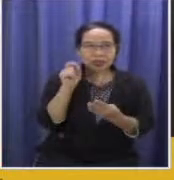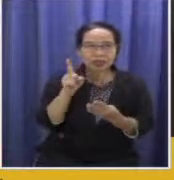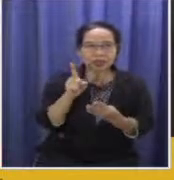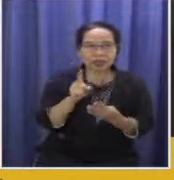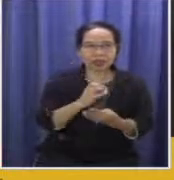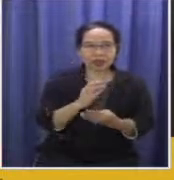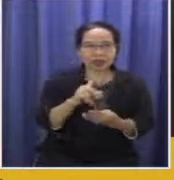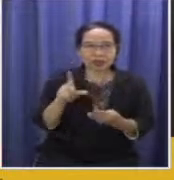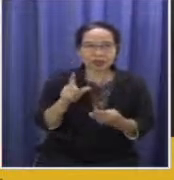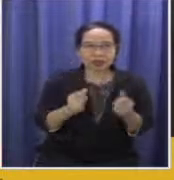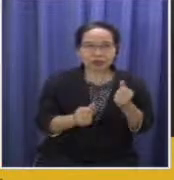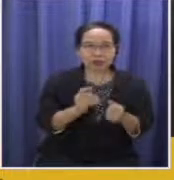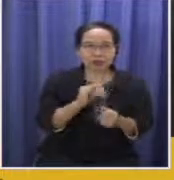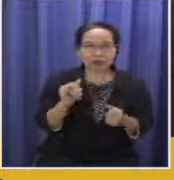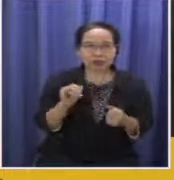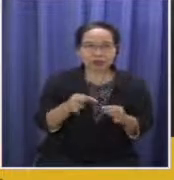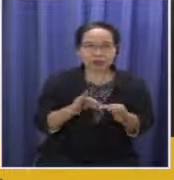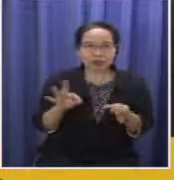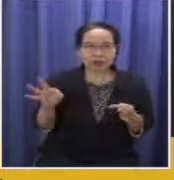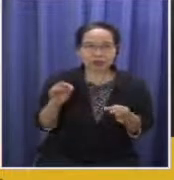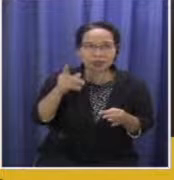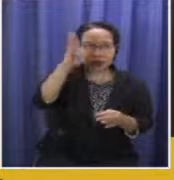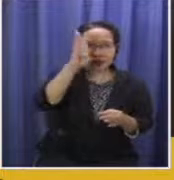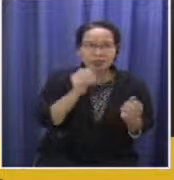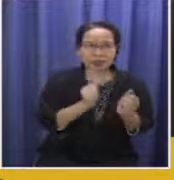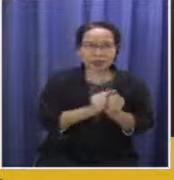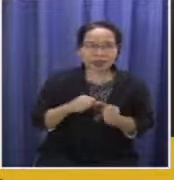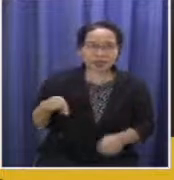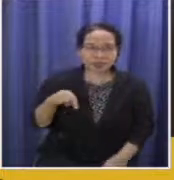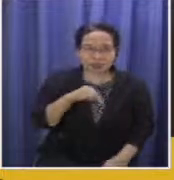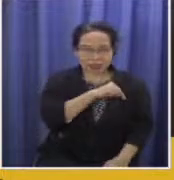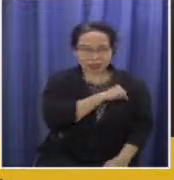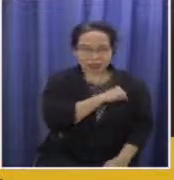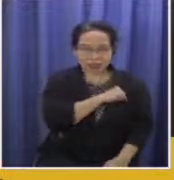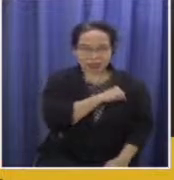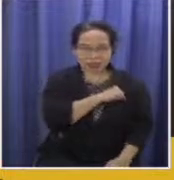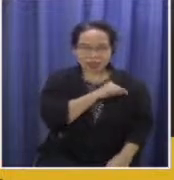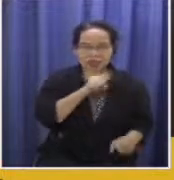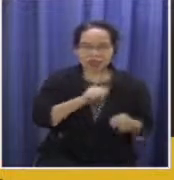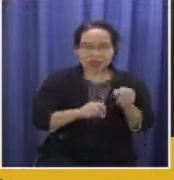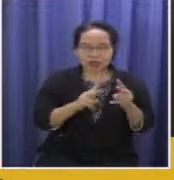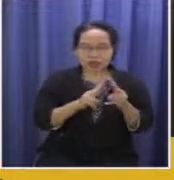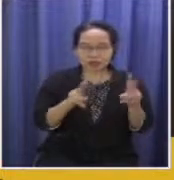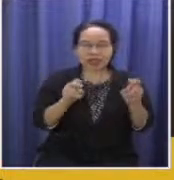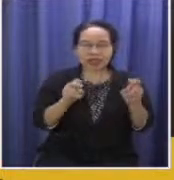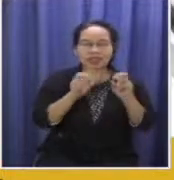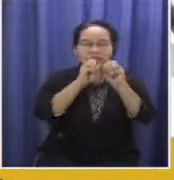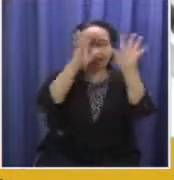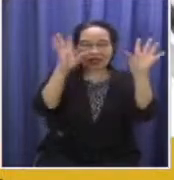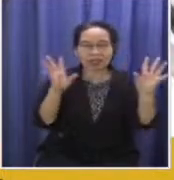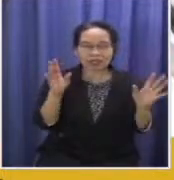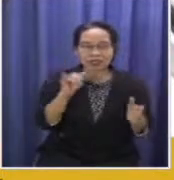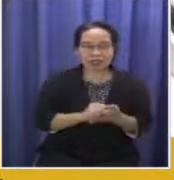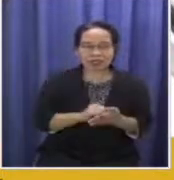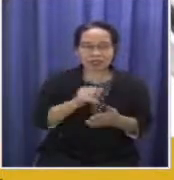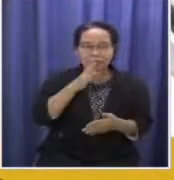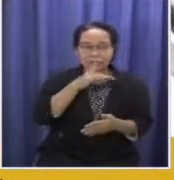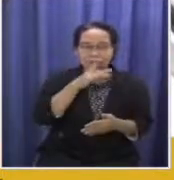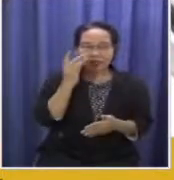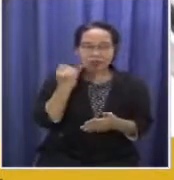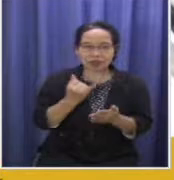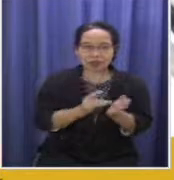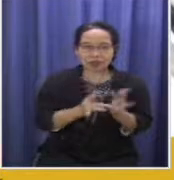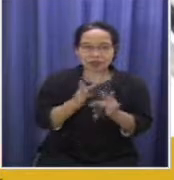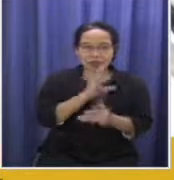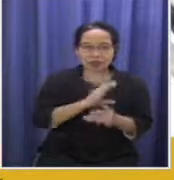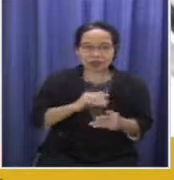अर्थ हो परमेश्वर हामीसँग। So it is very clear that the mother of Jesus